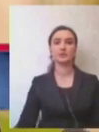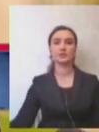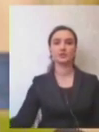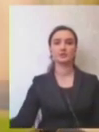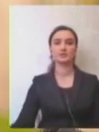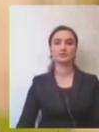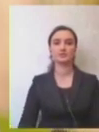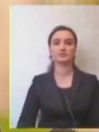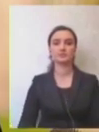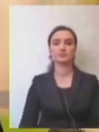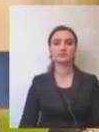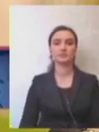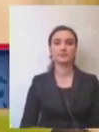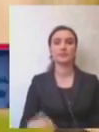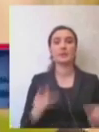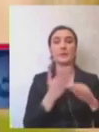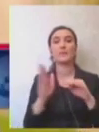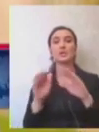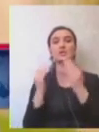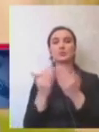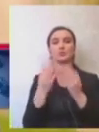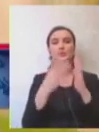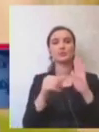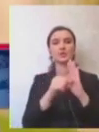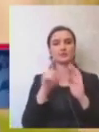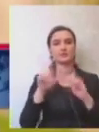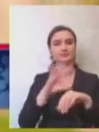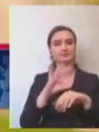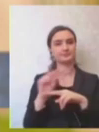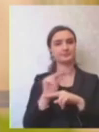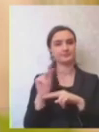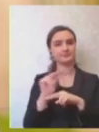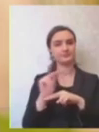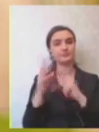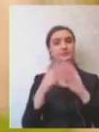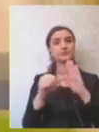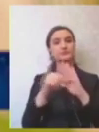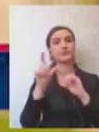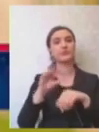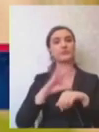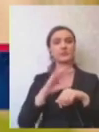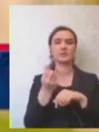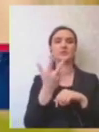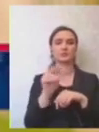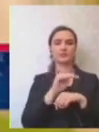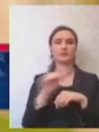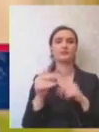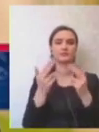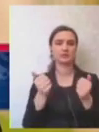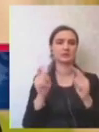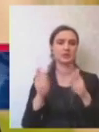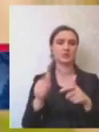ბოქსირებულ სექტორში მკურნალობს 46 პაციენტი, 46 პაციენტიდან 13-ია დადასტურებული დიაგნოზით